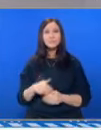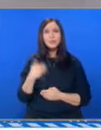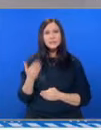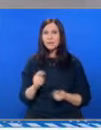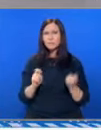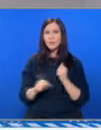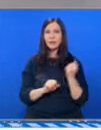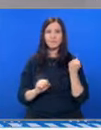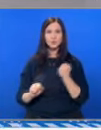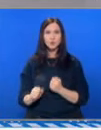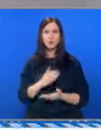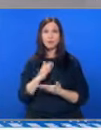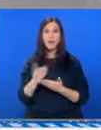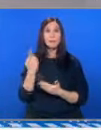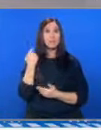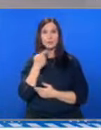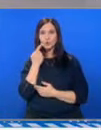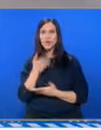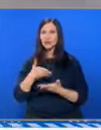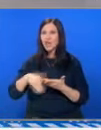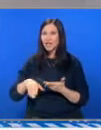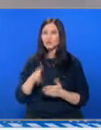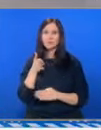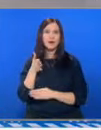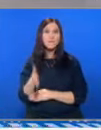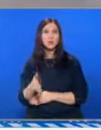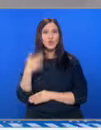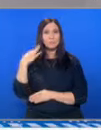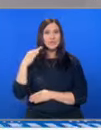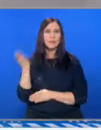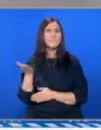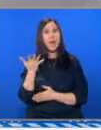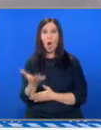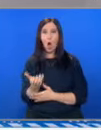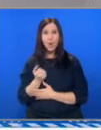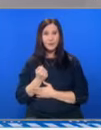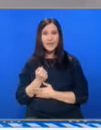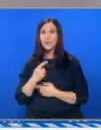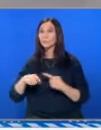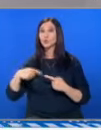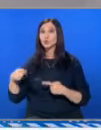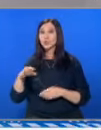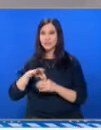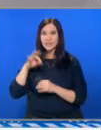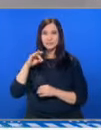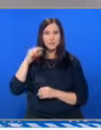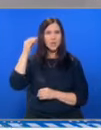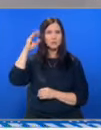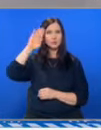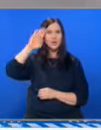След промените в Конституцията в края на миналата година, част от правомощията на президента бяха отнети, а процедурата по избор на